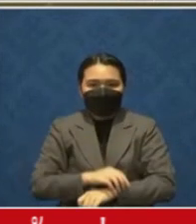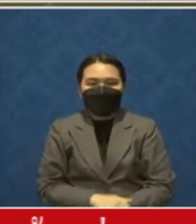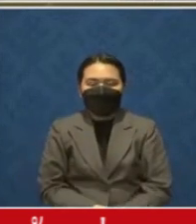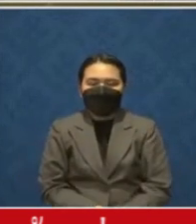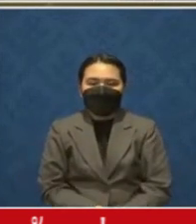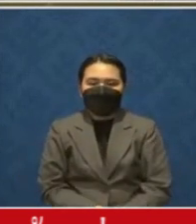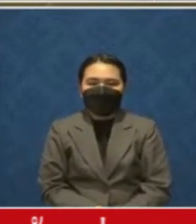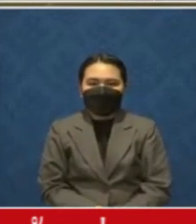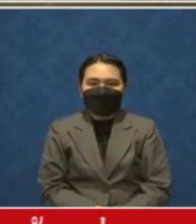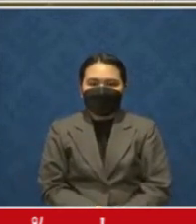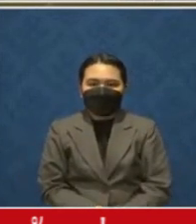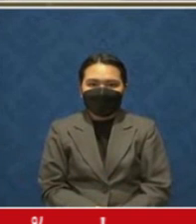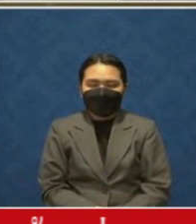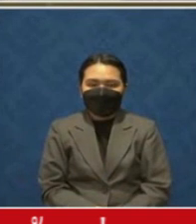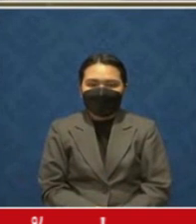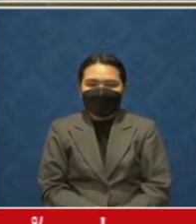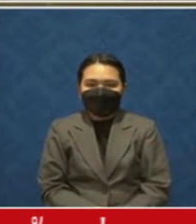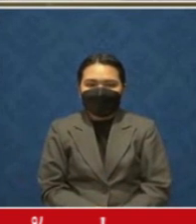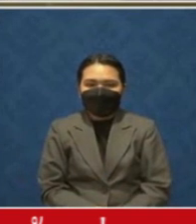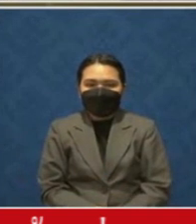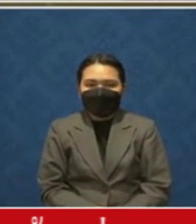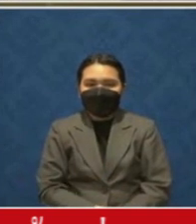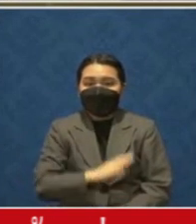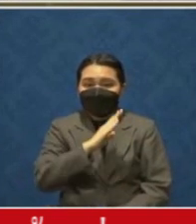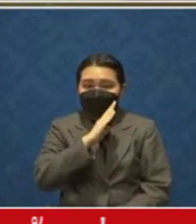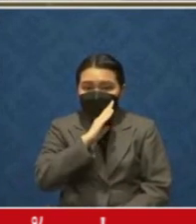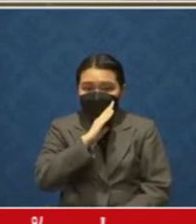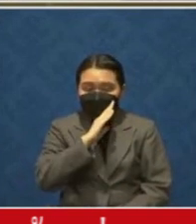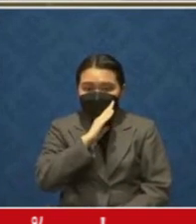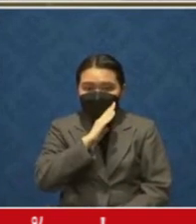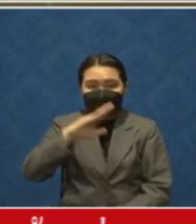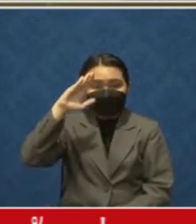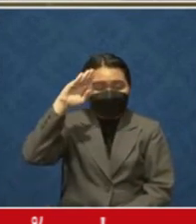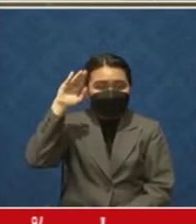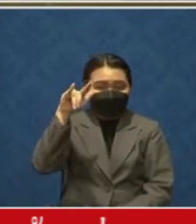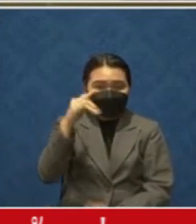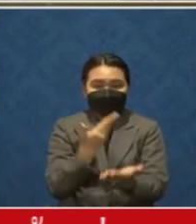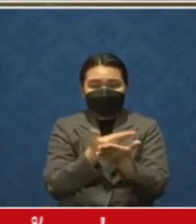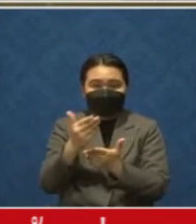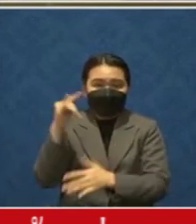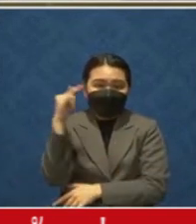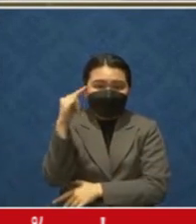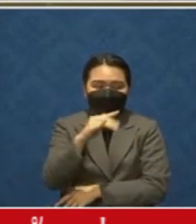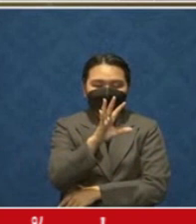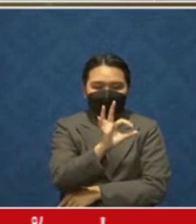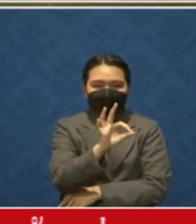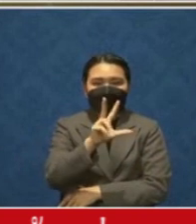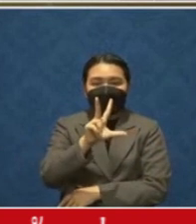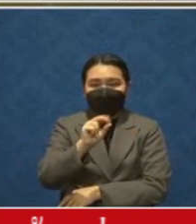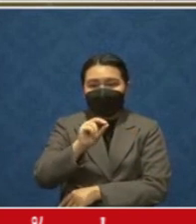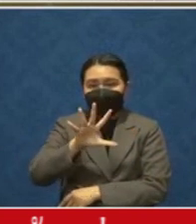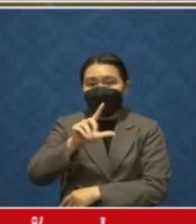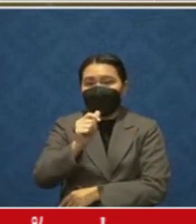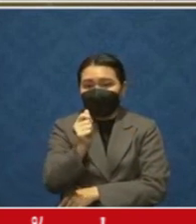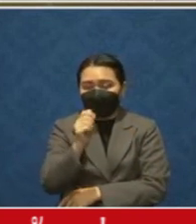หน้า34ครับคือถ้ากองทัพอากาศเนี่ยนะครับซื้อเครื่องบิน F-35A แล้วเนี่ย